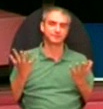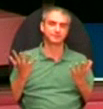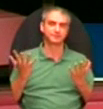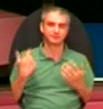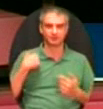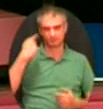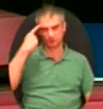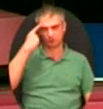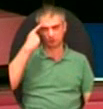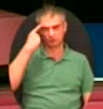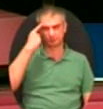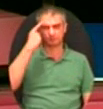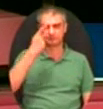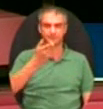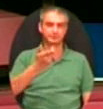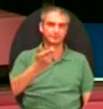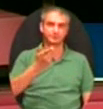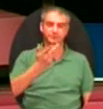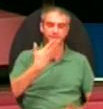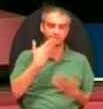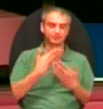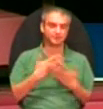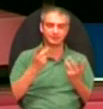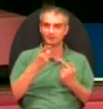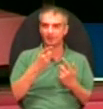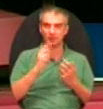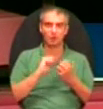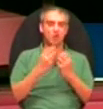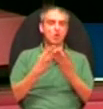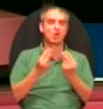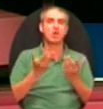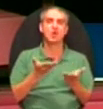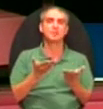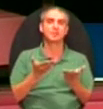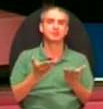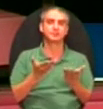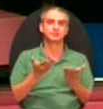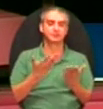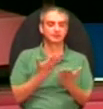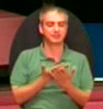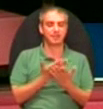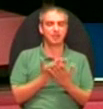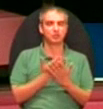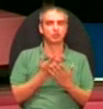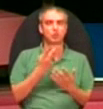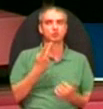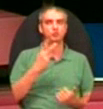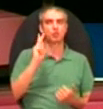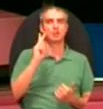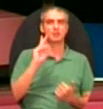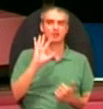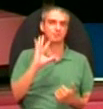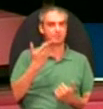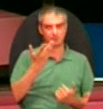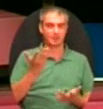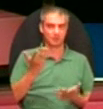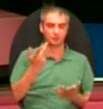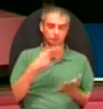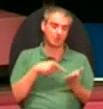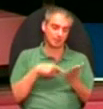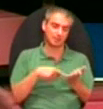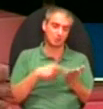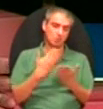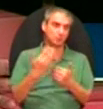ואני חושב שגם זה בא לידי ביטוי, שהחשיפה הזאת או החומרים האלה יעידו על יותר ממה שהם